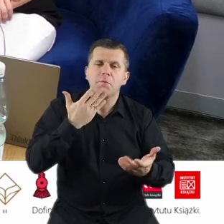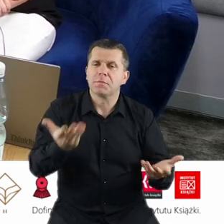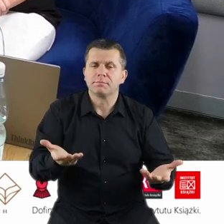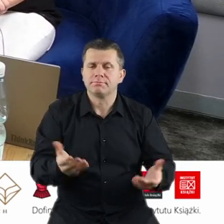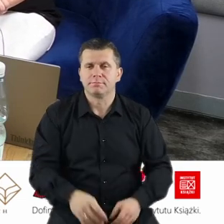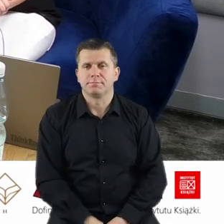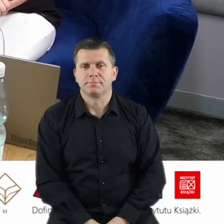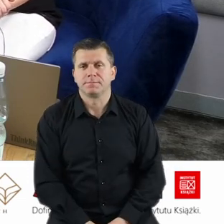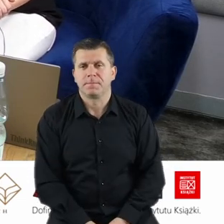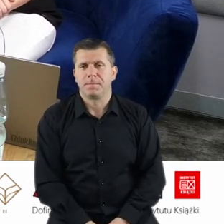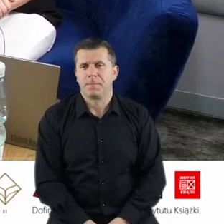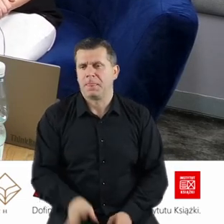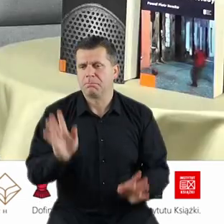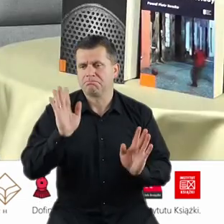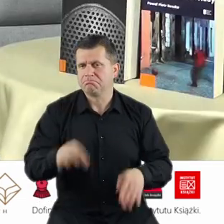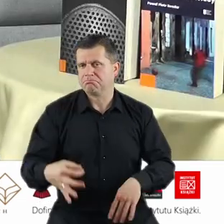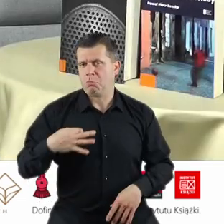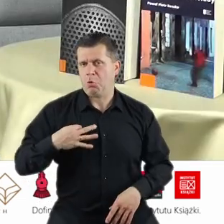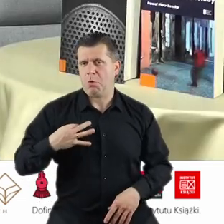sposób reagował?